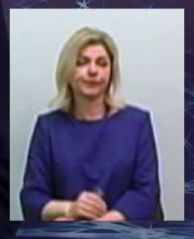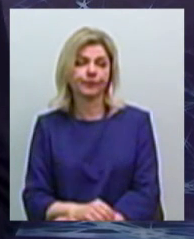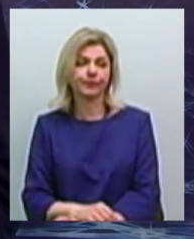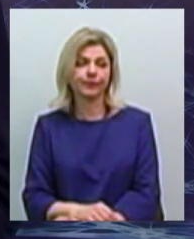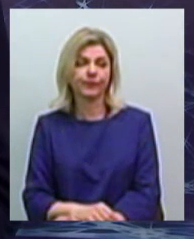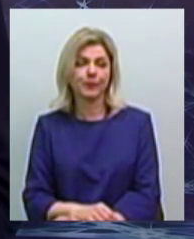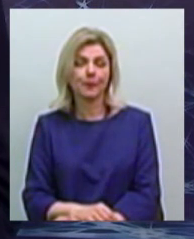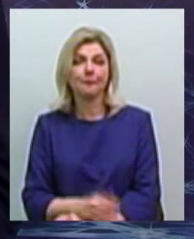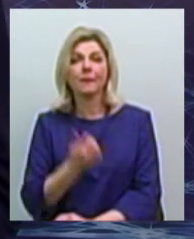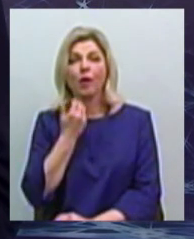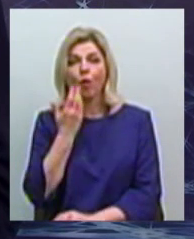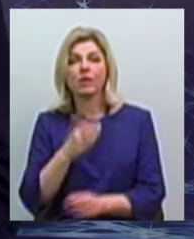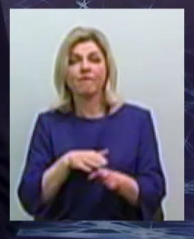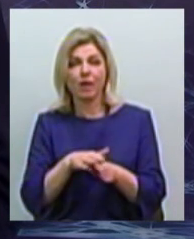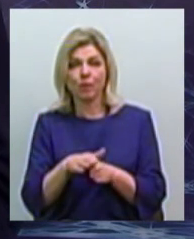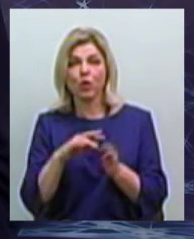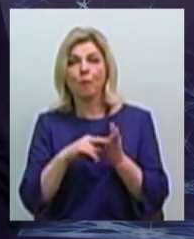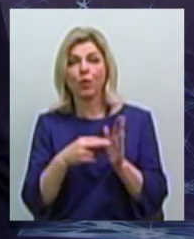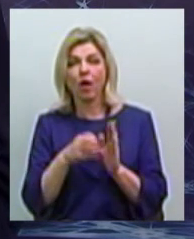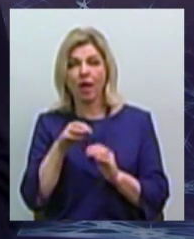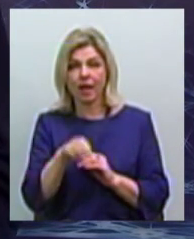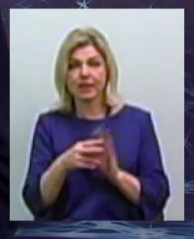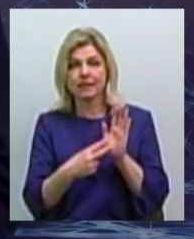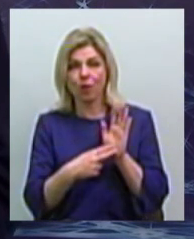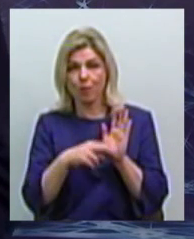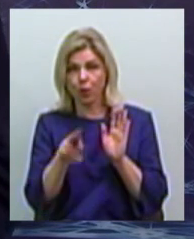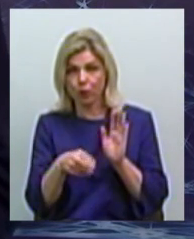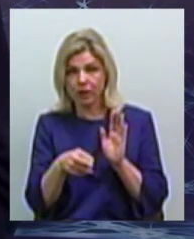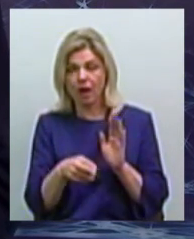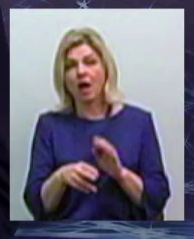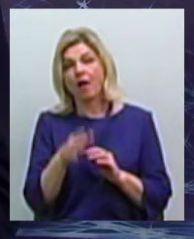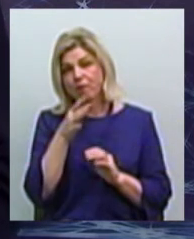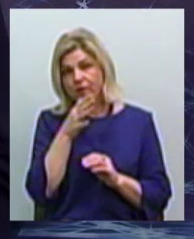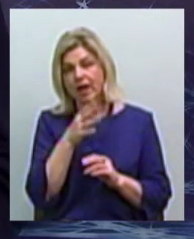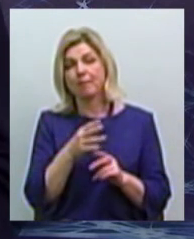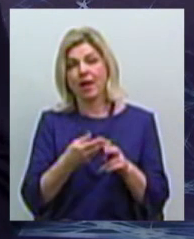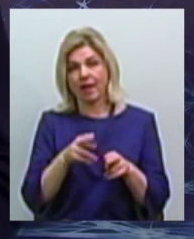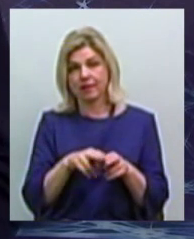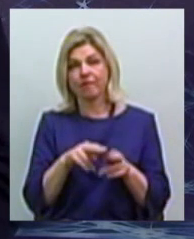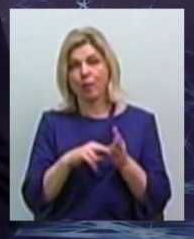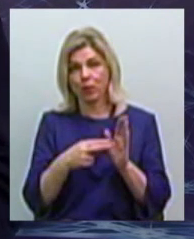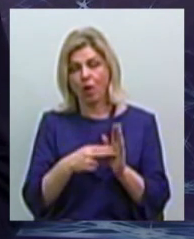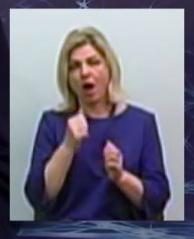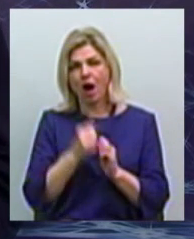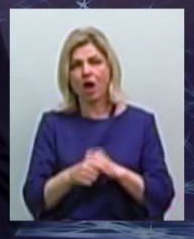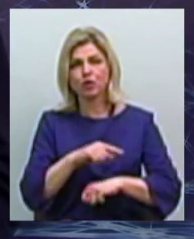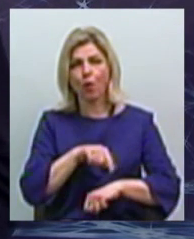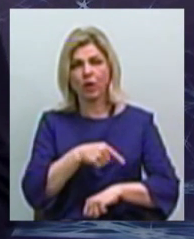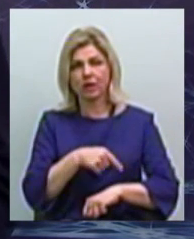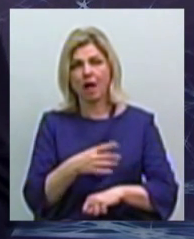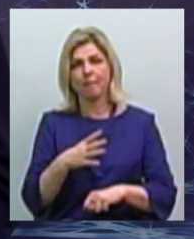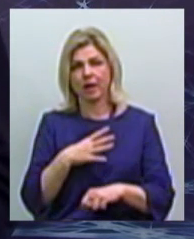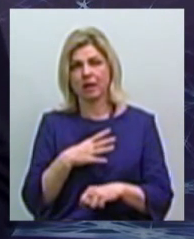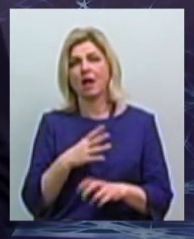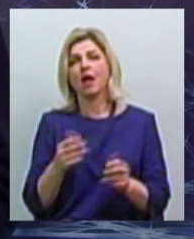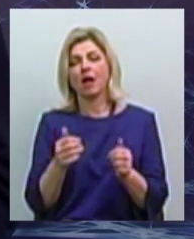ми реалізували проєкт 7 грудня, то під час реалізації проєкту кожну годину ми були з Олександром